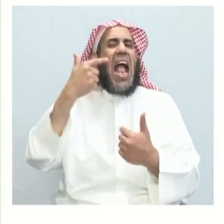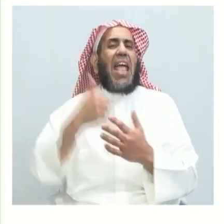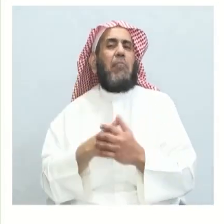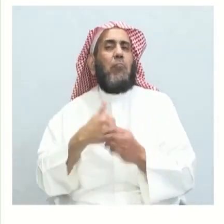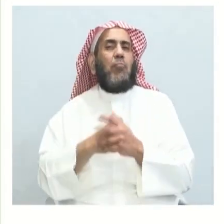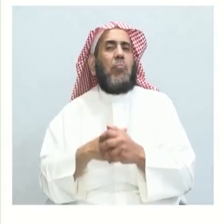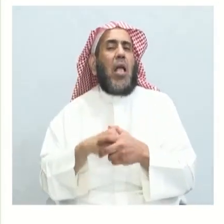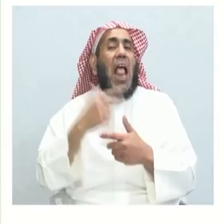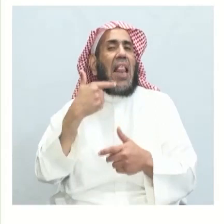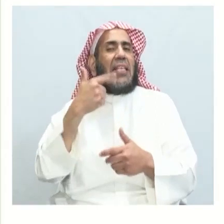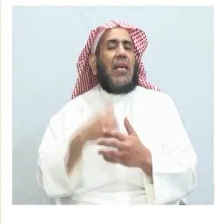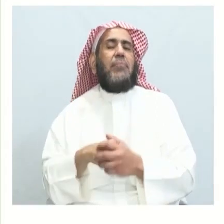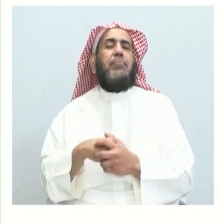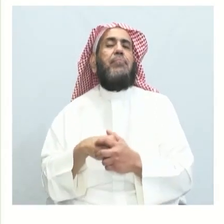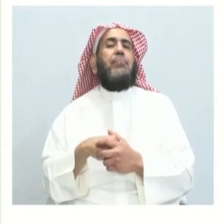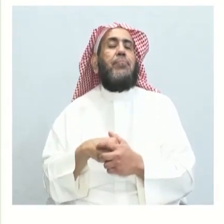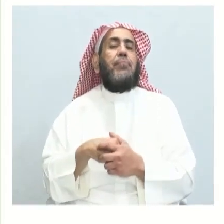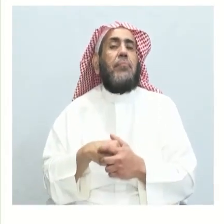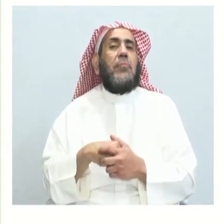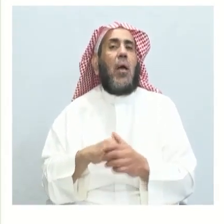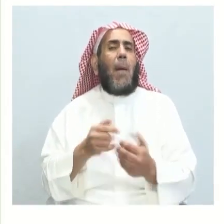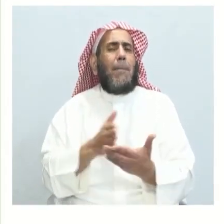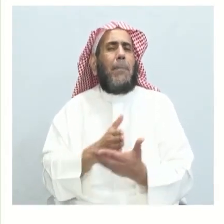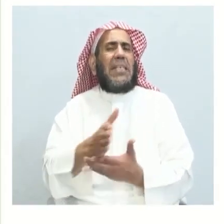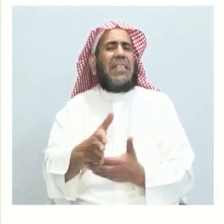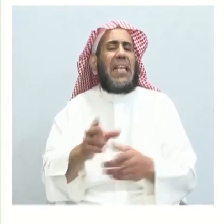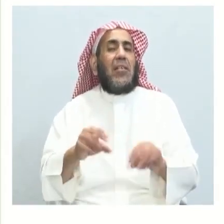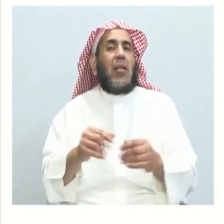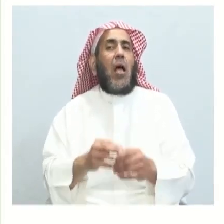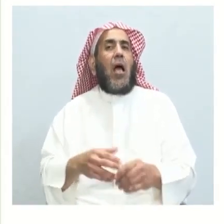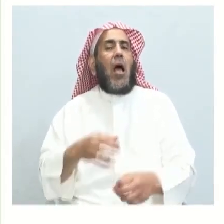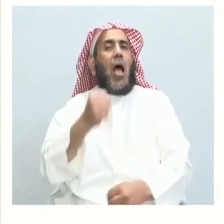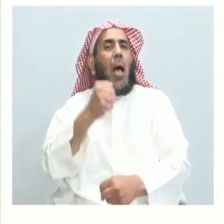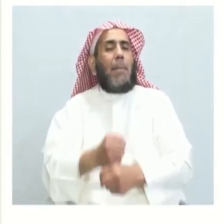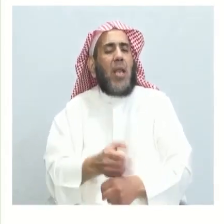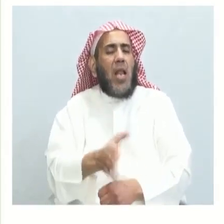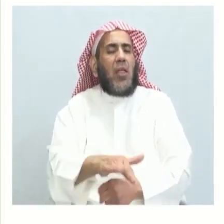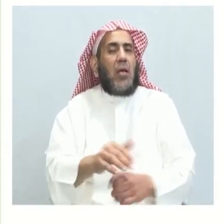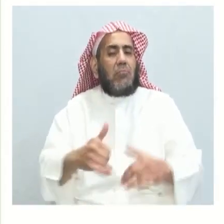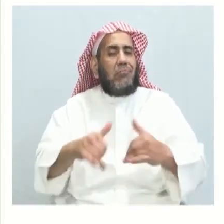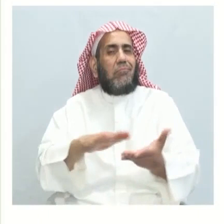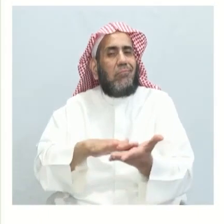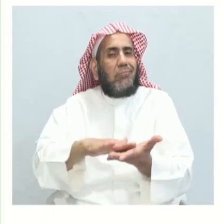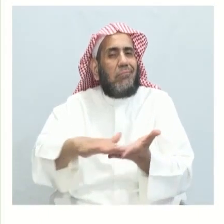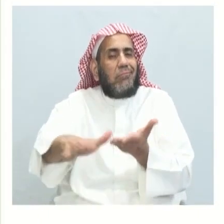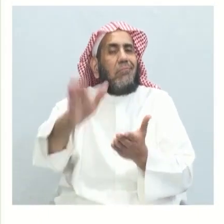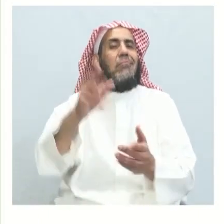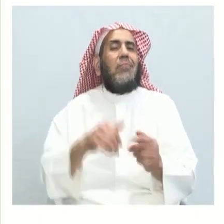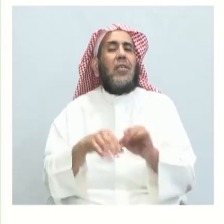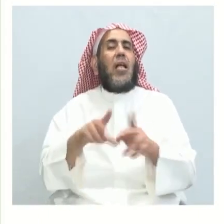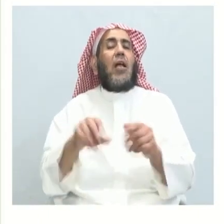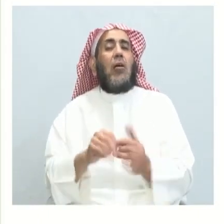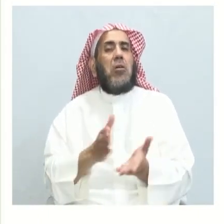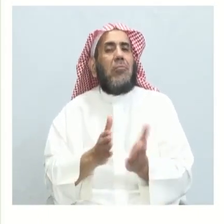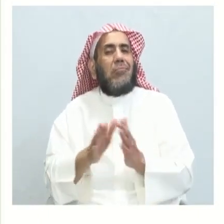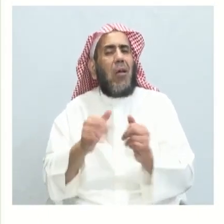به اللسان من سلك الجدد امن العثار الجدد الطريقه المستويه السالكه بالتاكيد